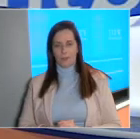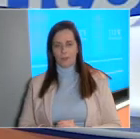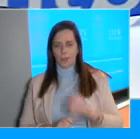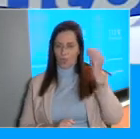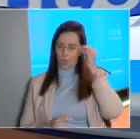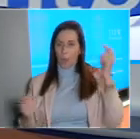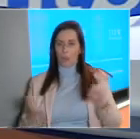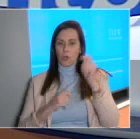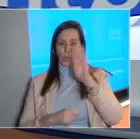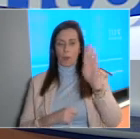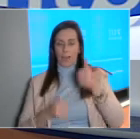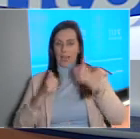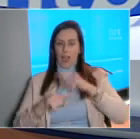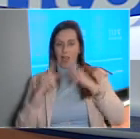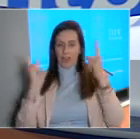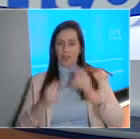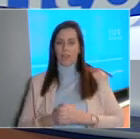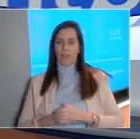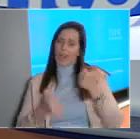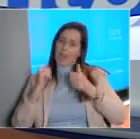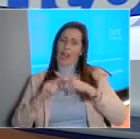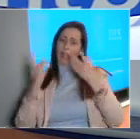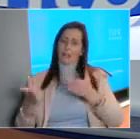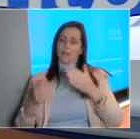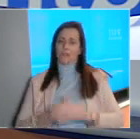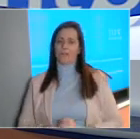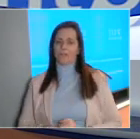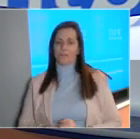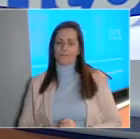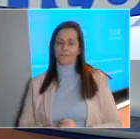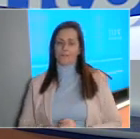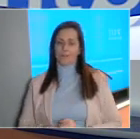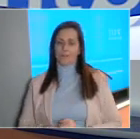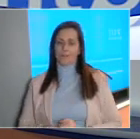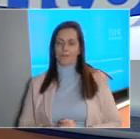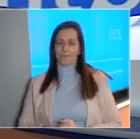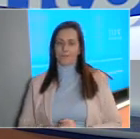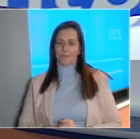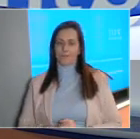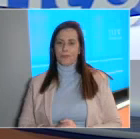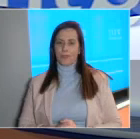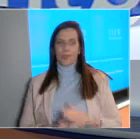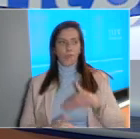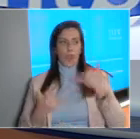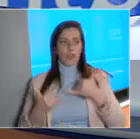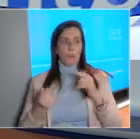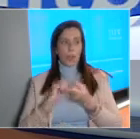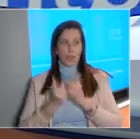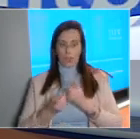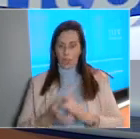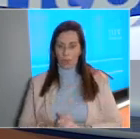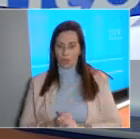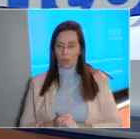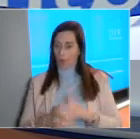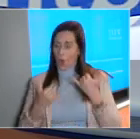זוכרת את הפרסומת של נתניהו, ליגה אחרת? ודאי. ליגה אחרת. בהחלט. הסרטון הזה. יאללה, אנחנו לפינת פרשננו. כן,